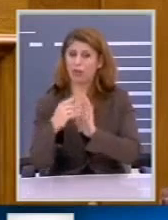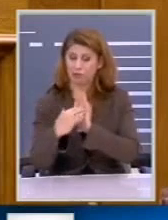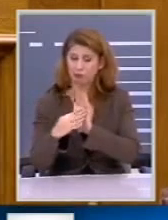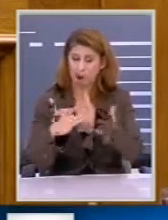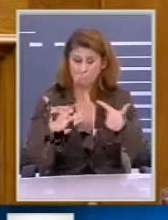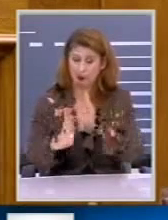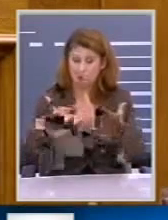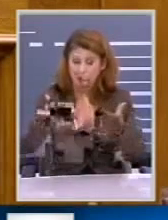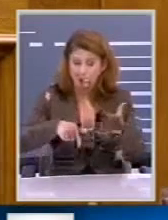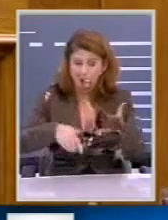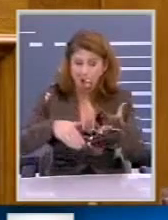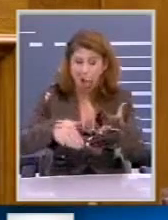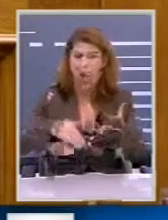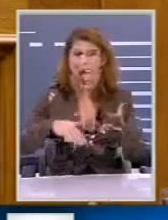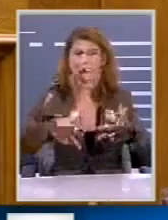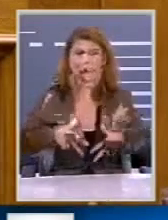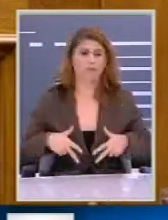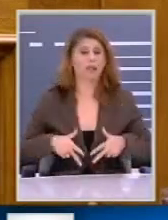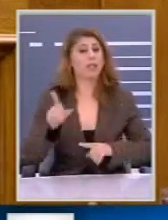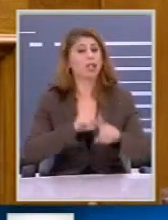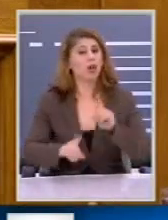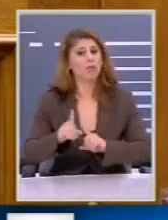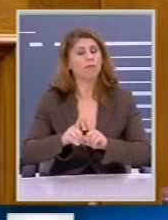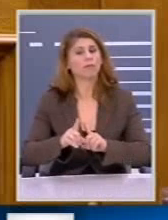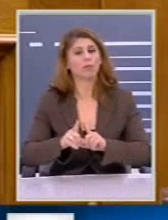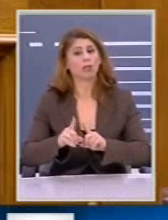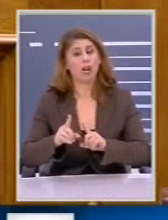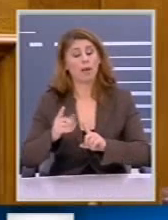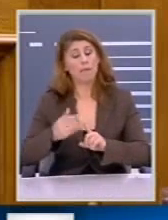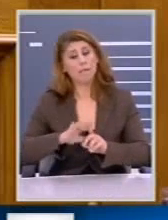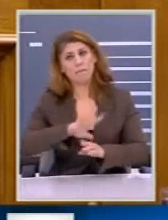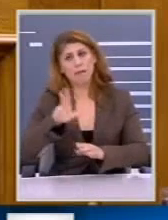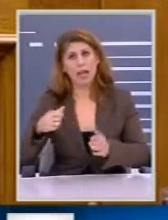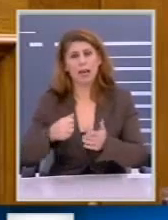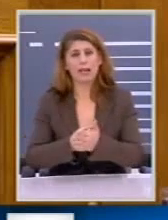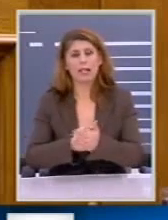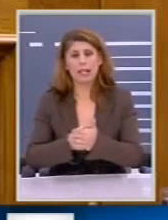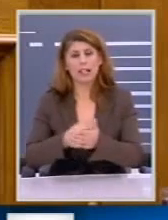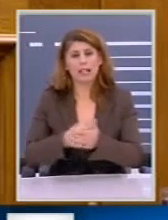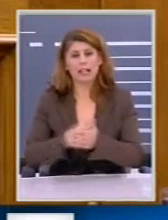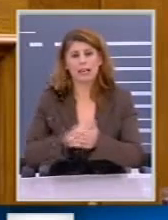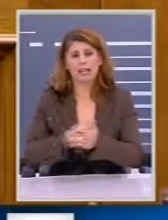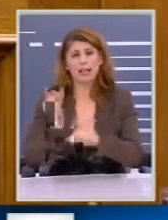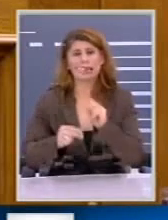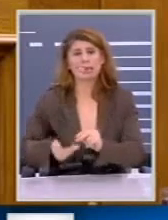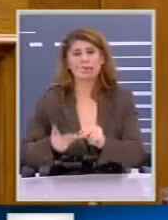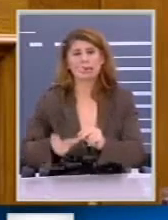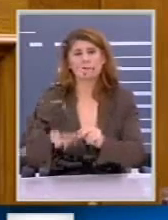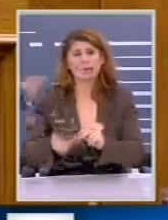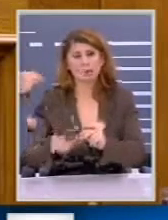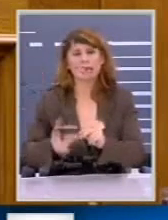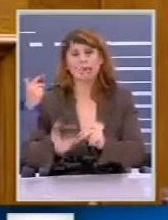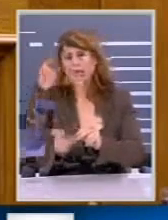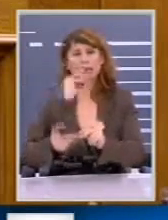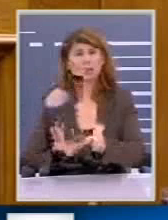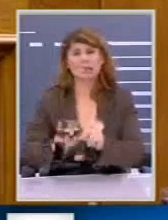τρέχουσας κυβέρνησης και όσων διατέλεσαν μέλη της κυβέρνησης δυο συνόδους πριν, δηλαδή σε ένα πολύ μικρό και περιορισμένο κύκλο